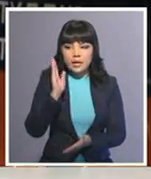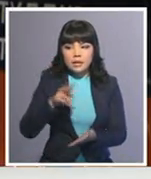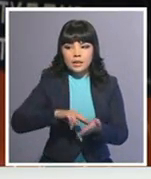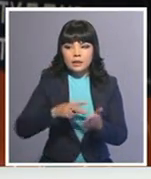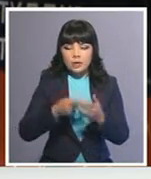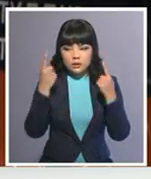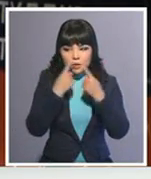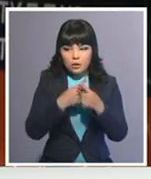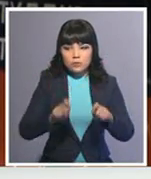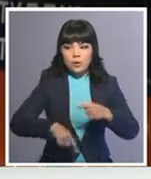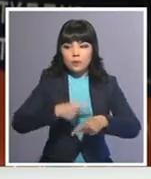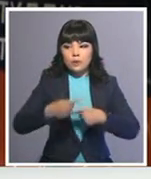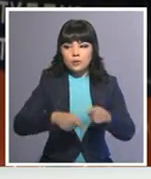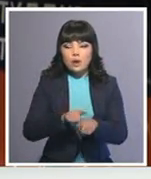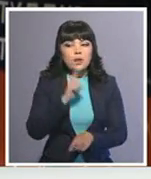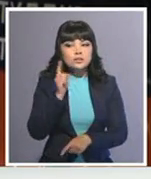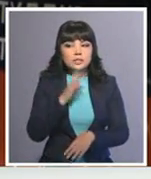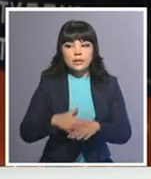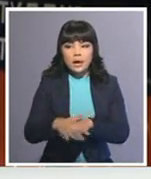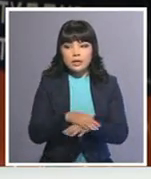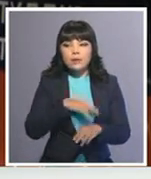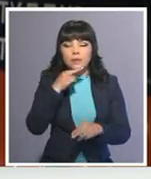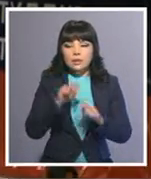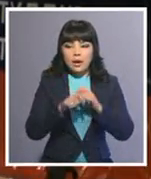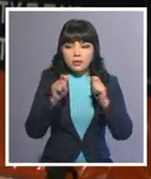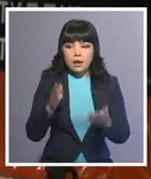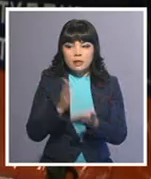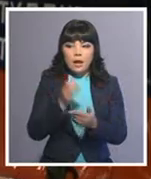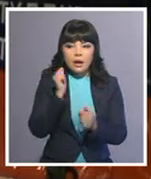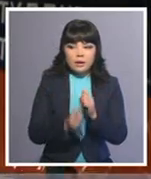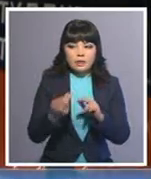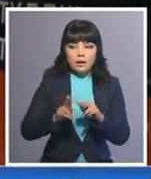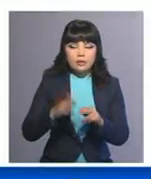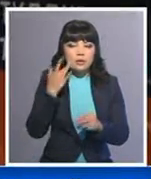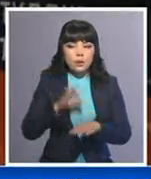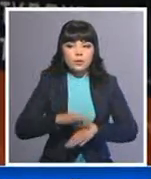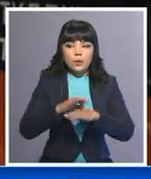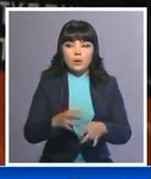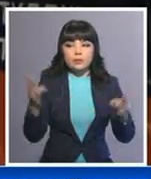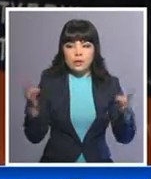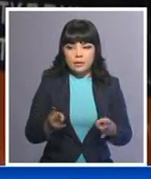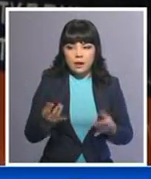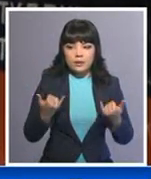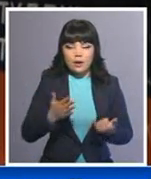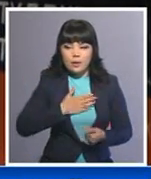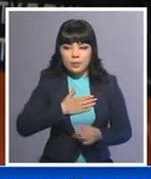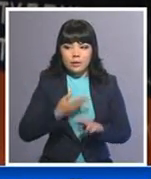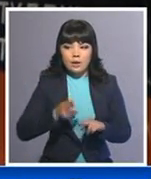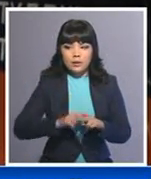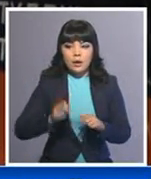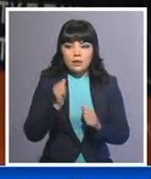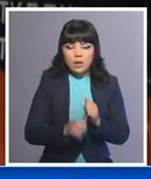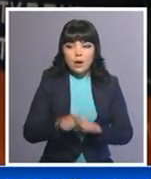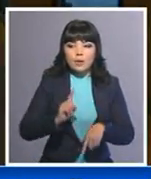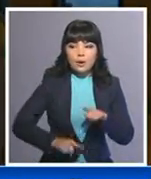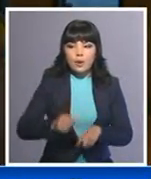студенттердің жастарға көп көңіл бөлуде. Сол себептен осында құрылтайда жиі-жиі өтуіне үміттенемін. Бір себебі әрбір студенттің жүрегінде